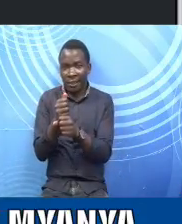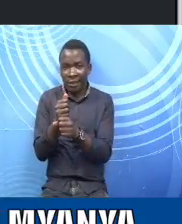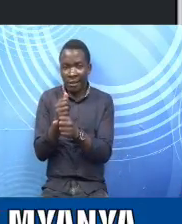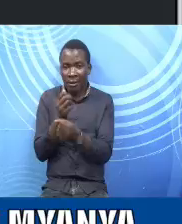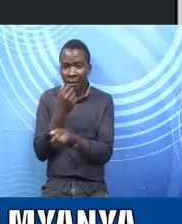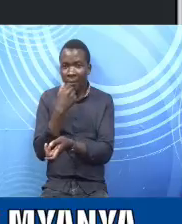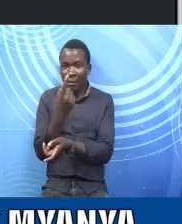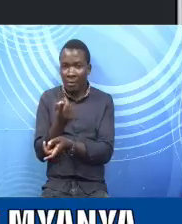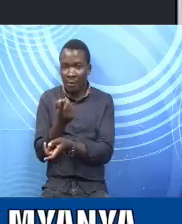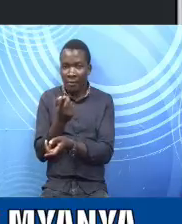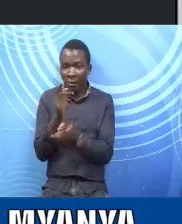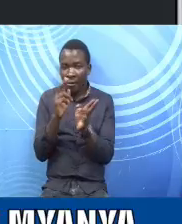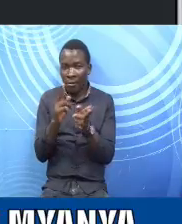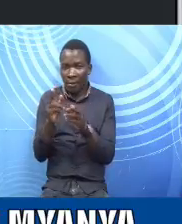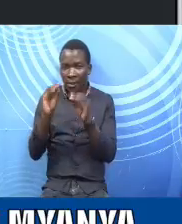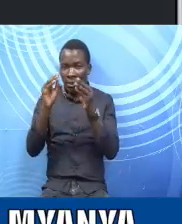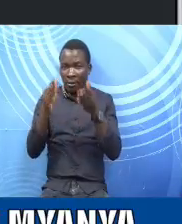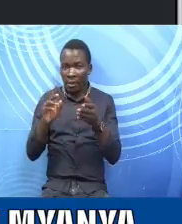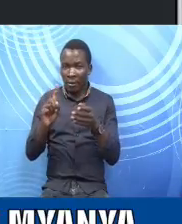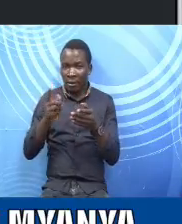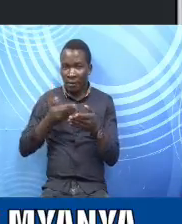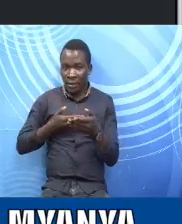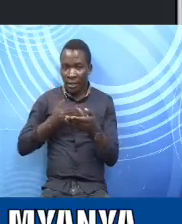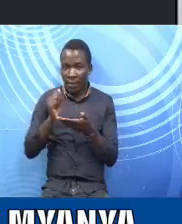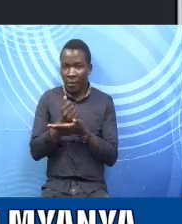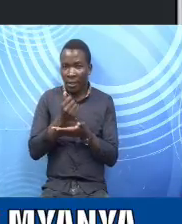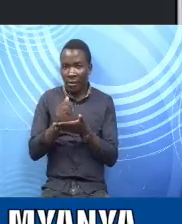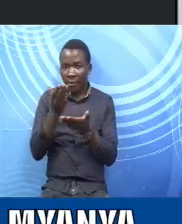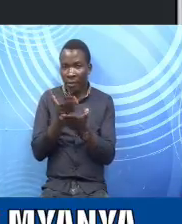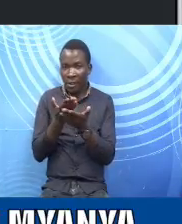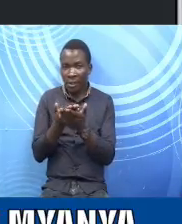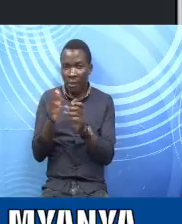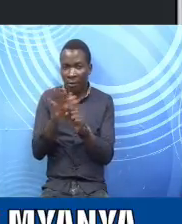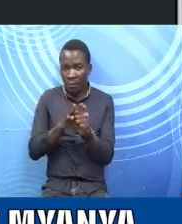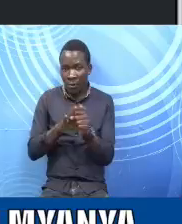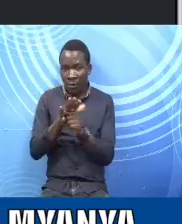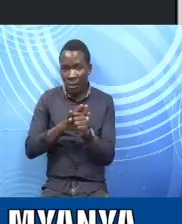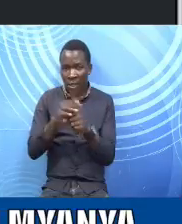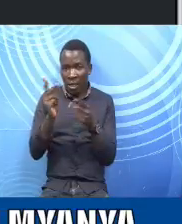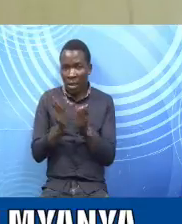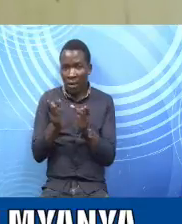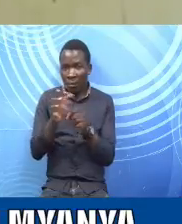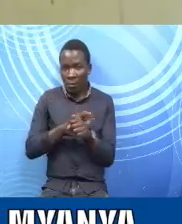bavuga ubundi abarimu ngo badafite dosiye hasabwe ko ngo zuzuzwa kuko zitari zuzuye.